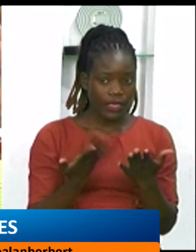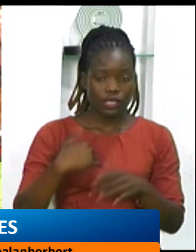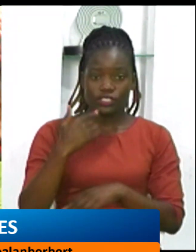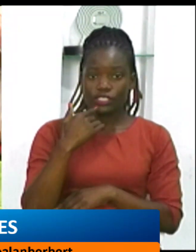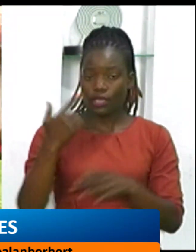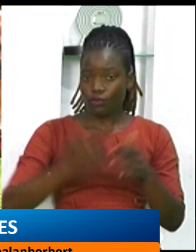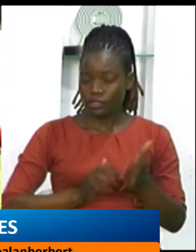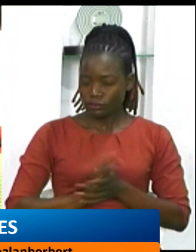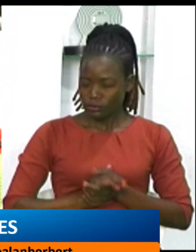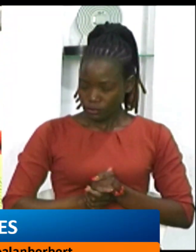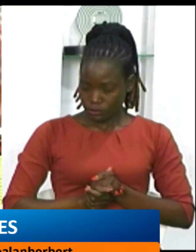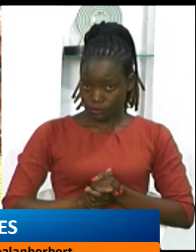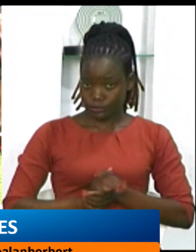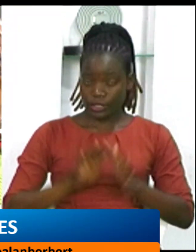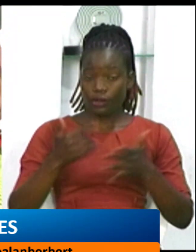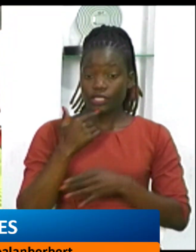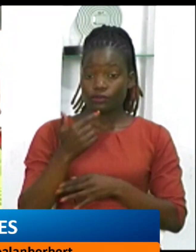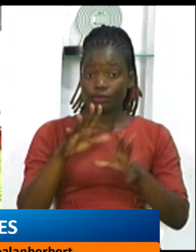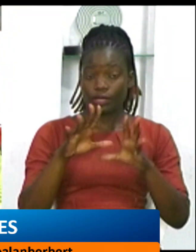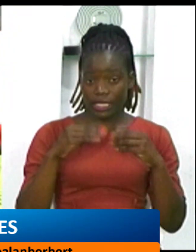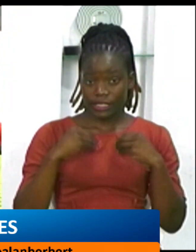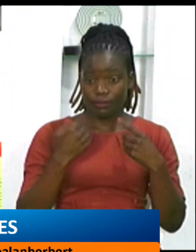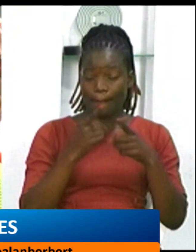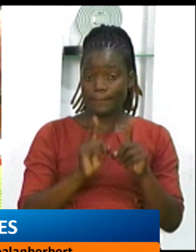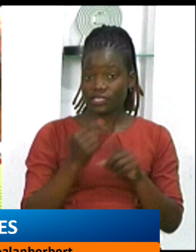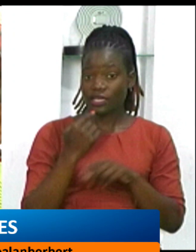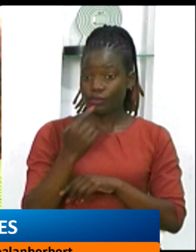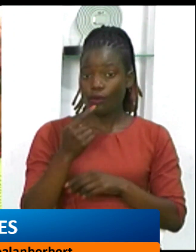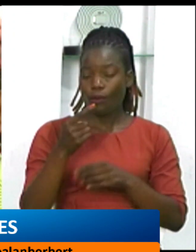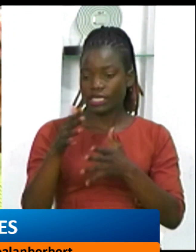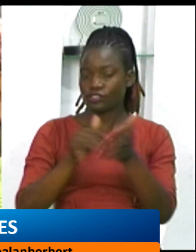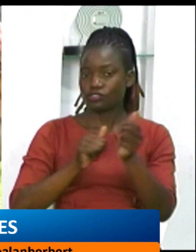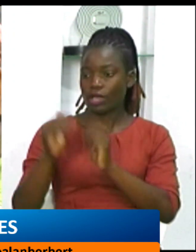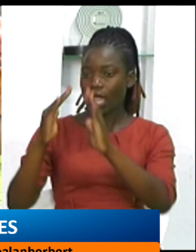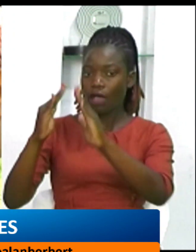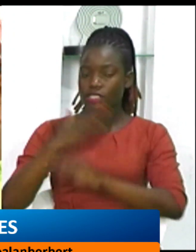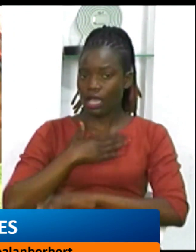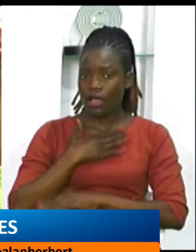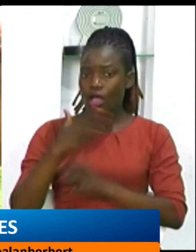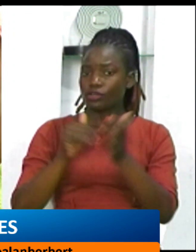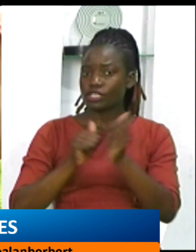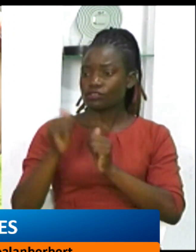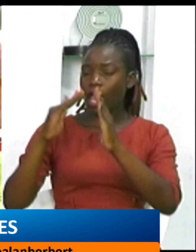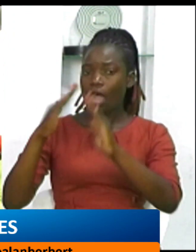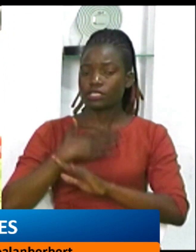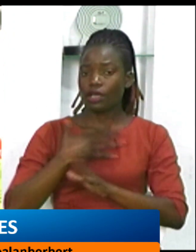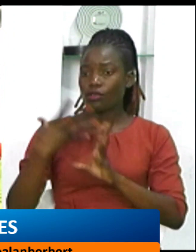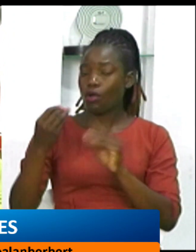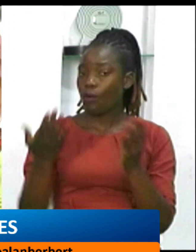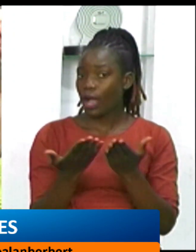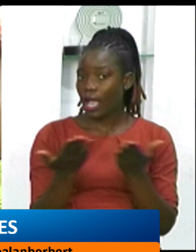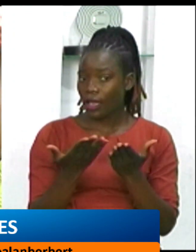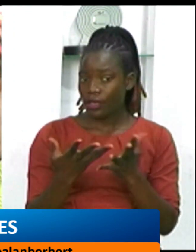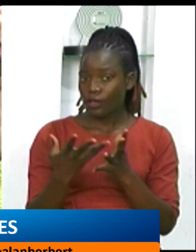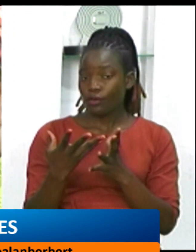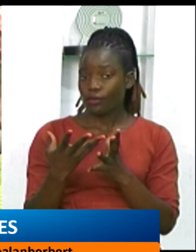vile atatuambia tutakubali, lakini atituambie tubomolewe manyumba. Kubomolewa manyumba tutaenda wapi? Tunaelekea mvumo